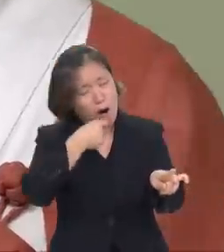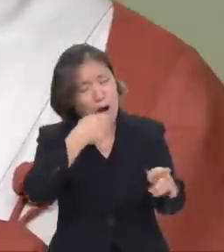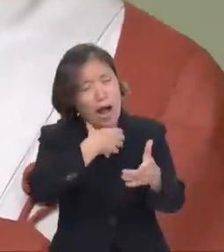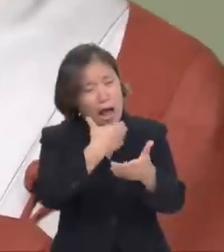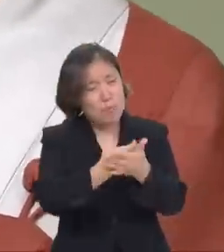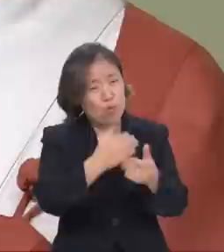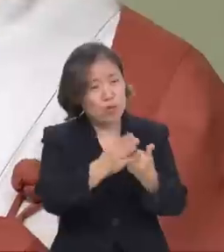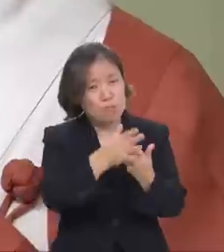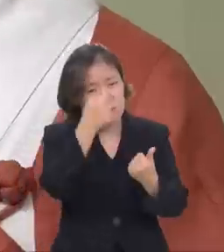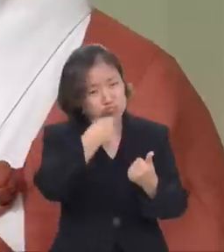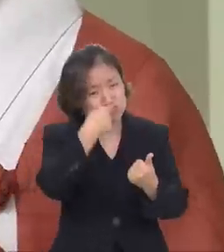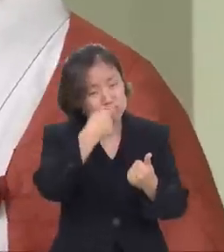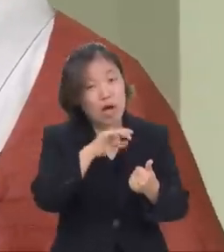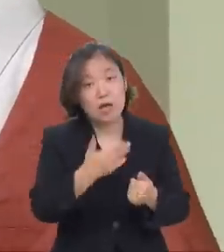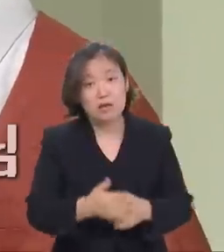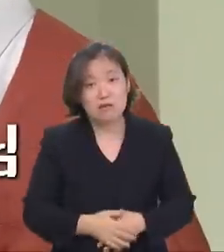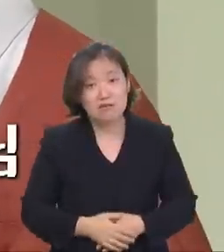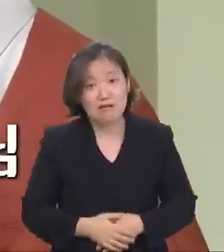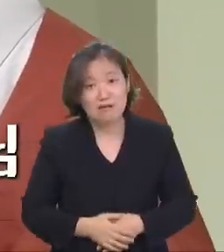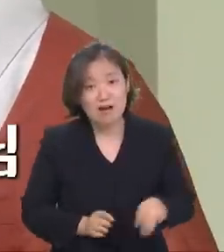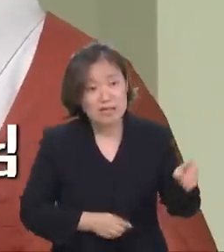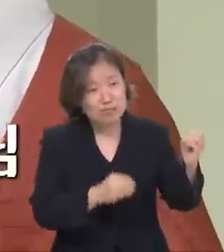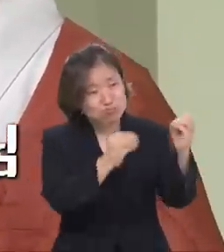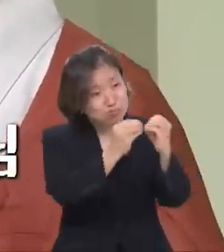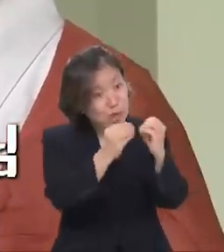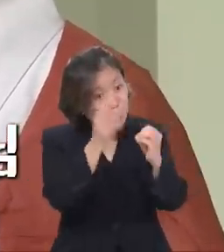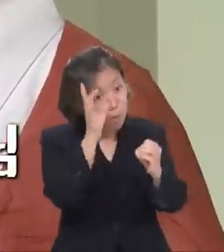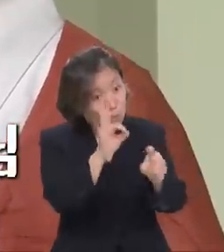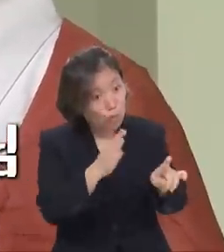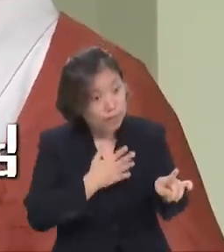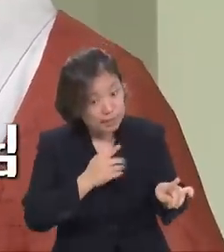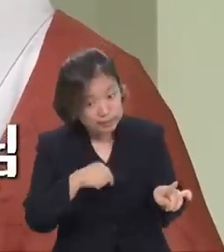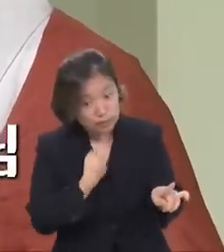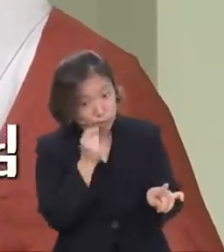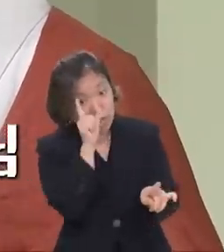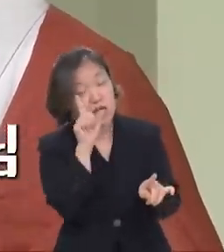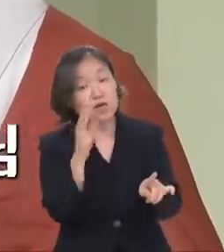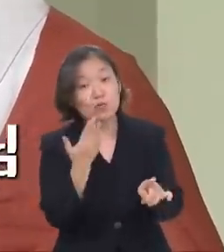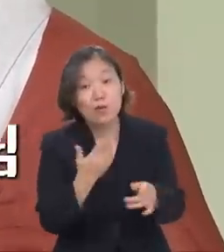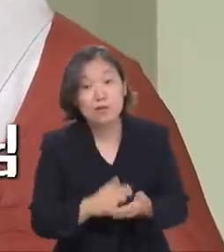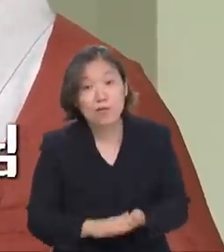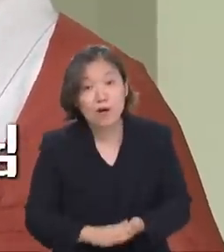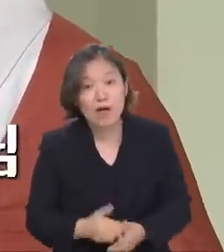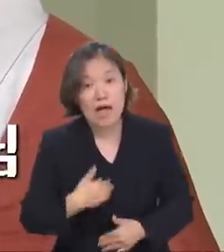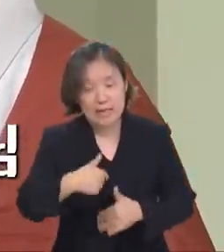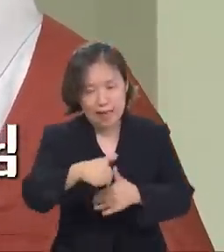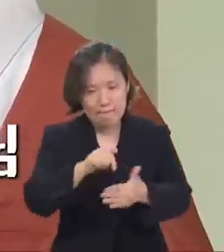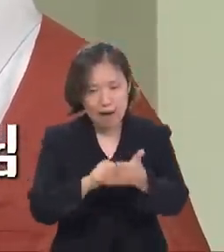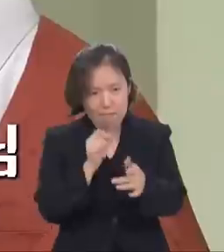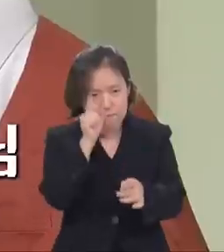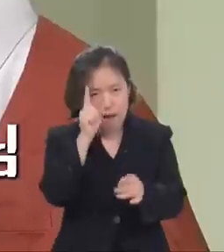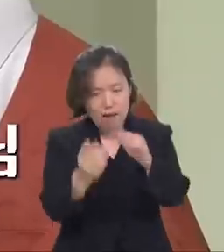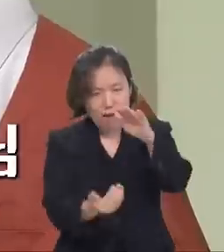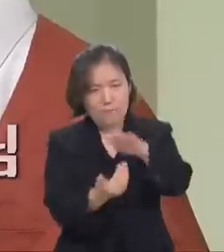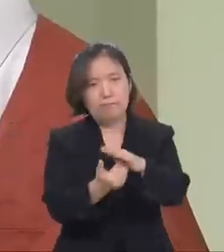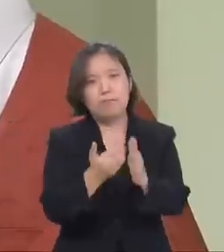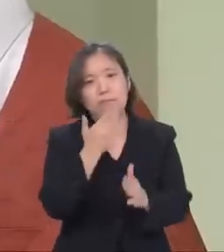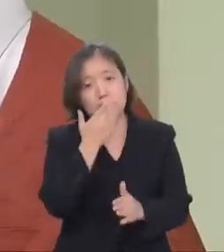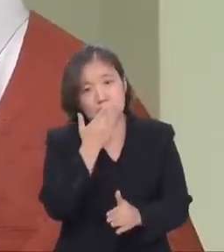거기서 깨달음을 얻은 거야 자신만의 깨달음 자신만의 마음에 깨침을 얻은